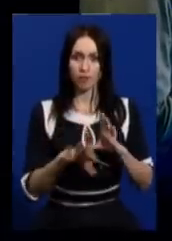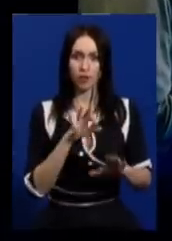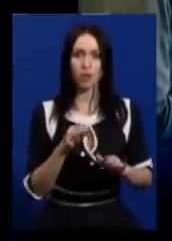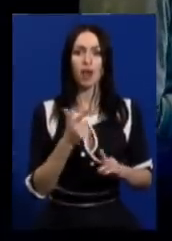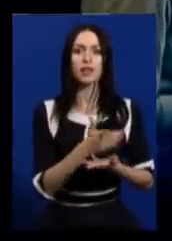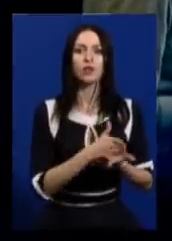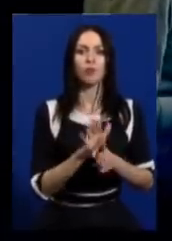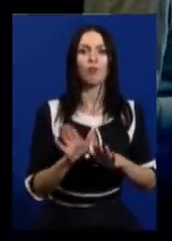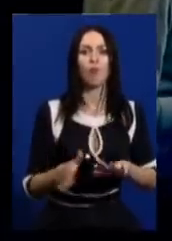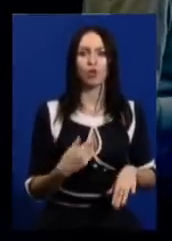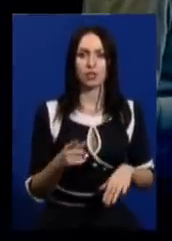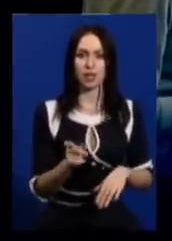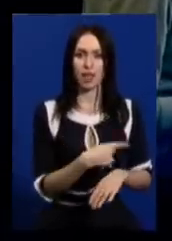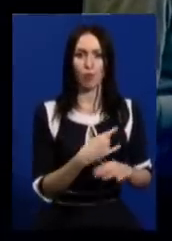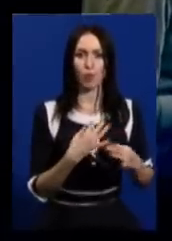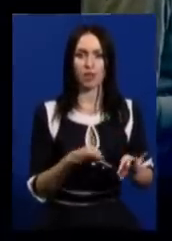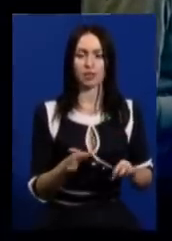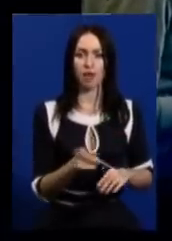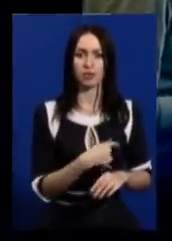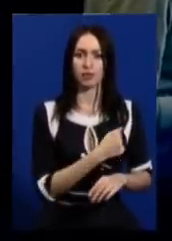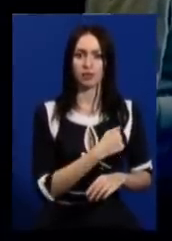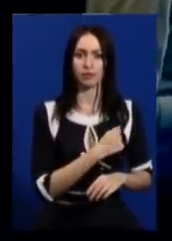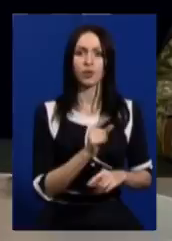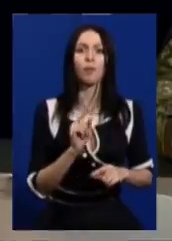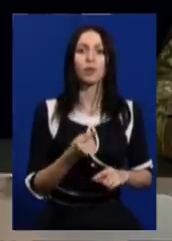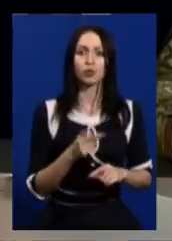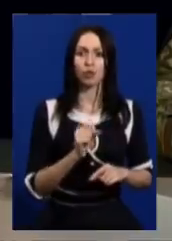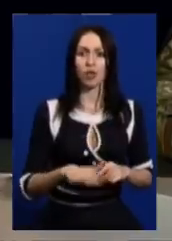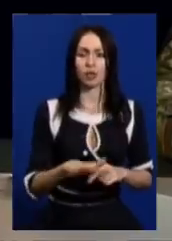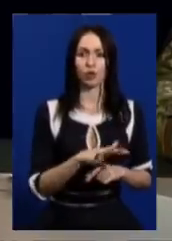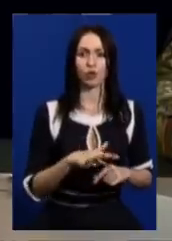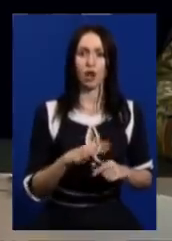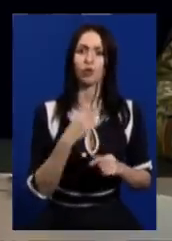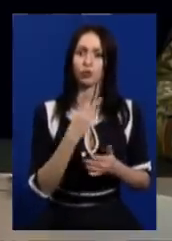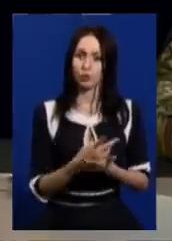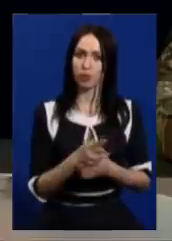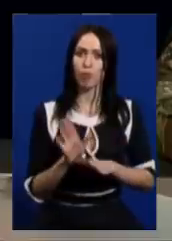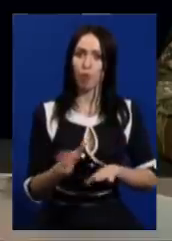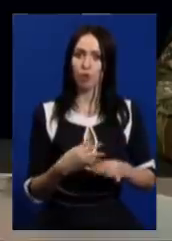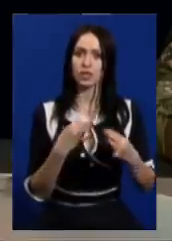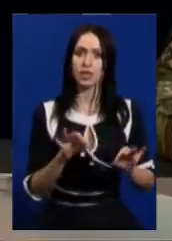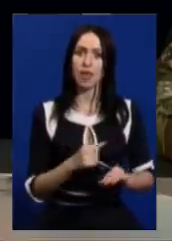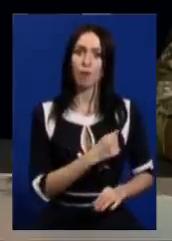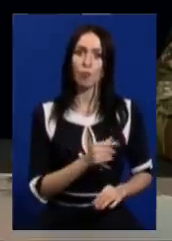після демобілізації? Чому саме територіальна оборона? Смотрите, после демобілізації я